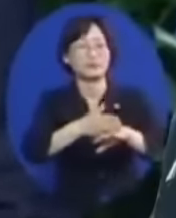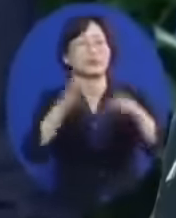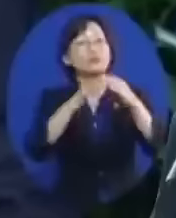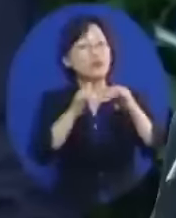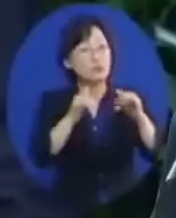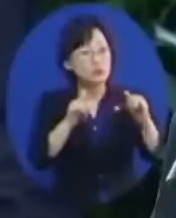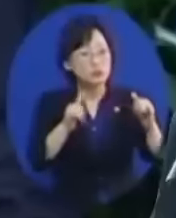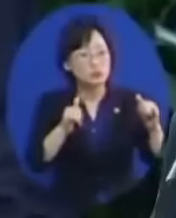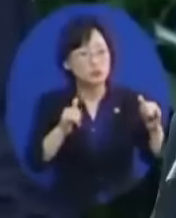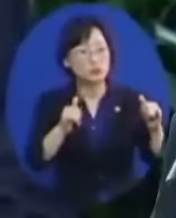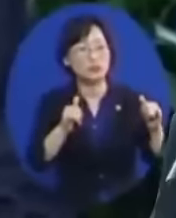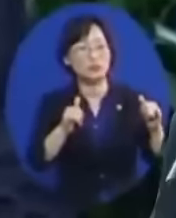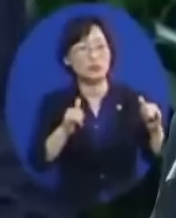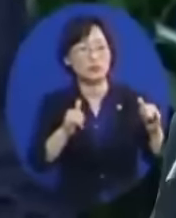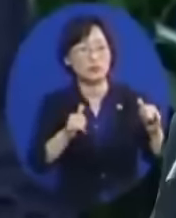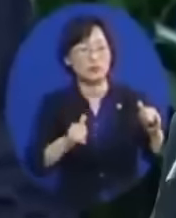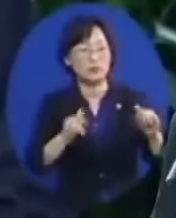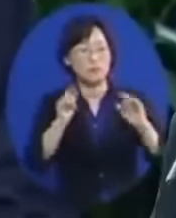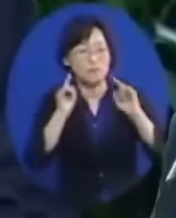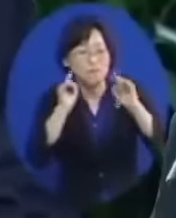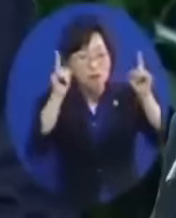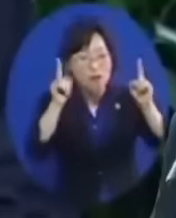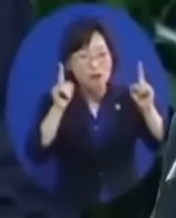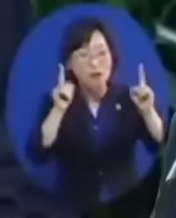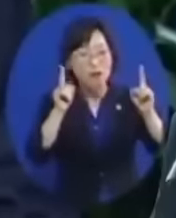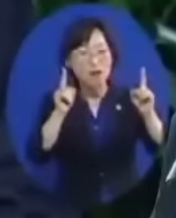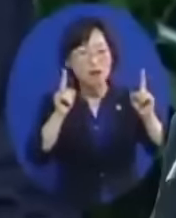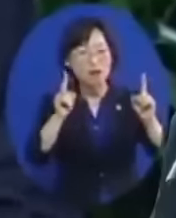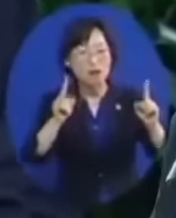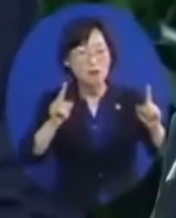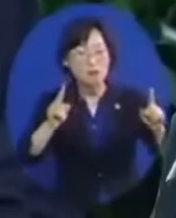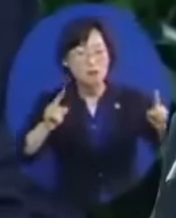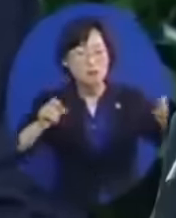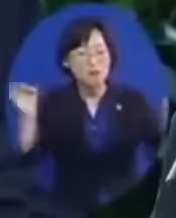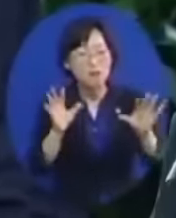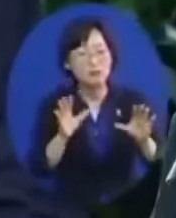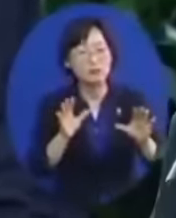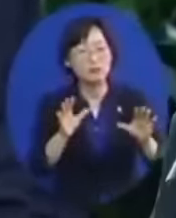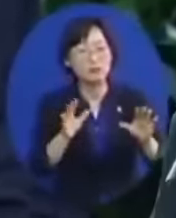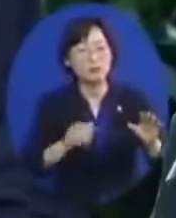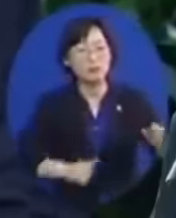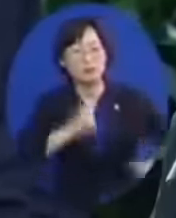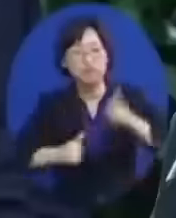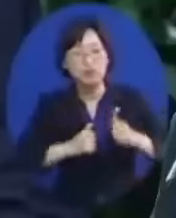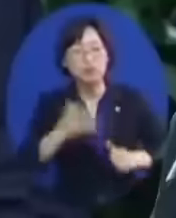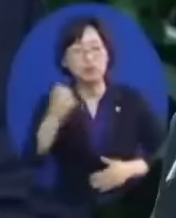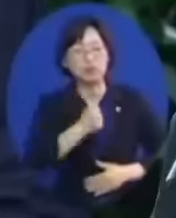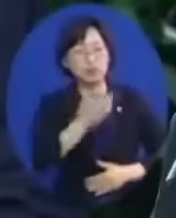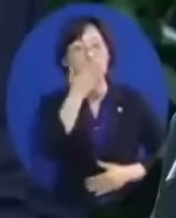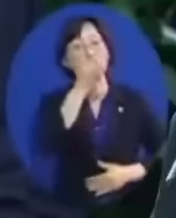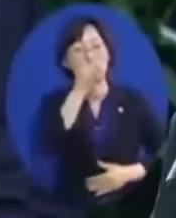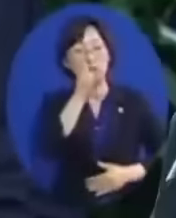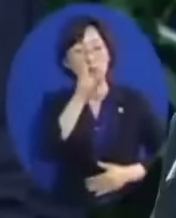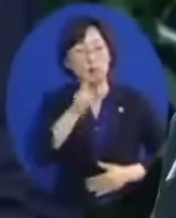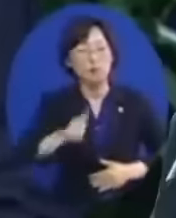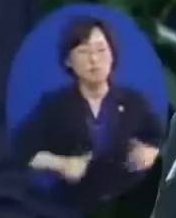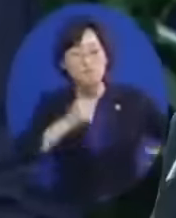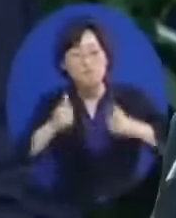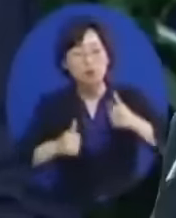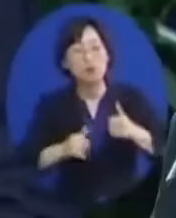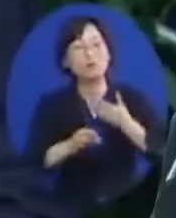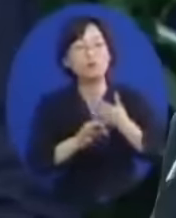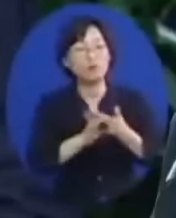사람이 화를 내서 순간적으로 분노를 가지고 지칩니다. 분노를